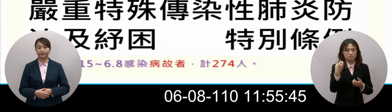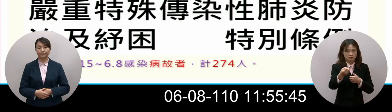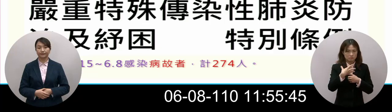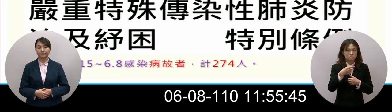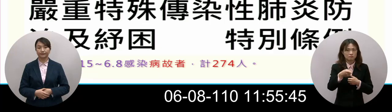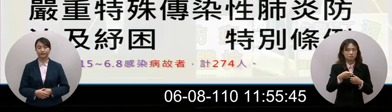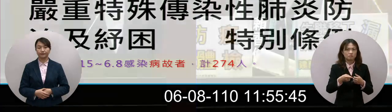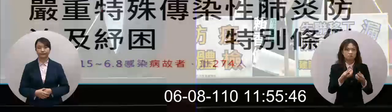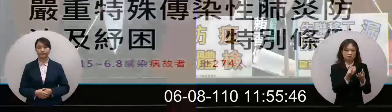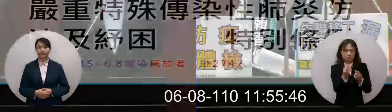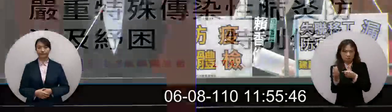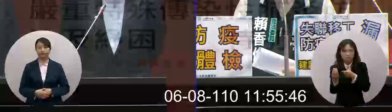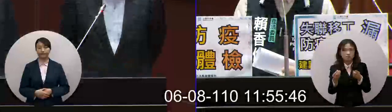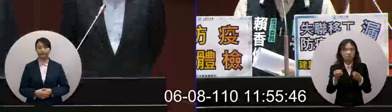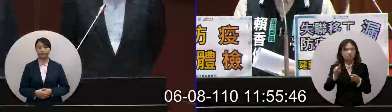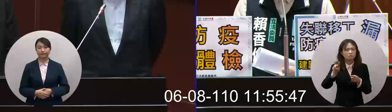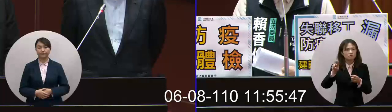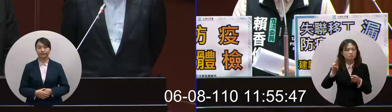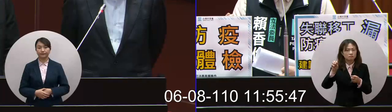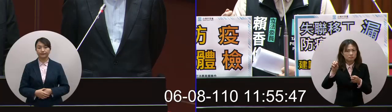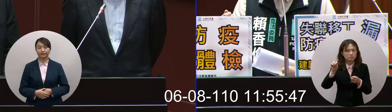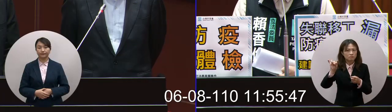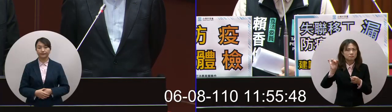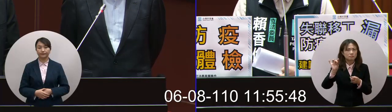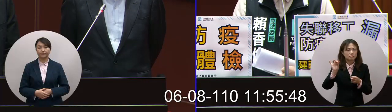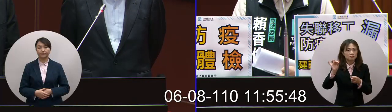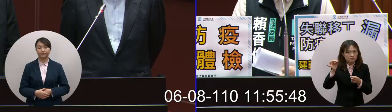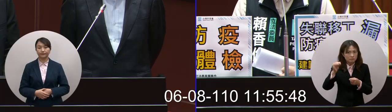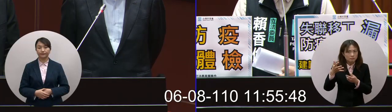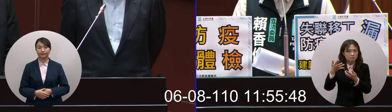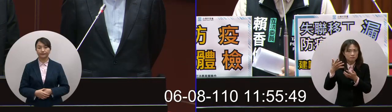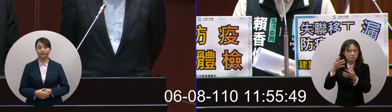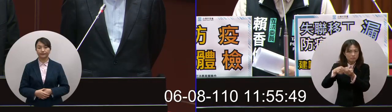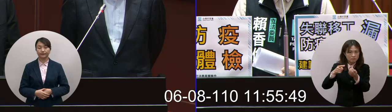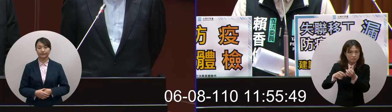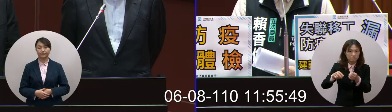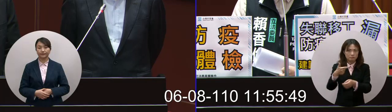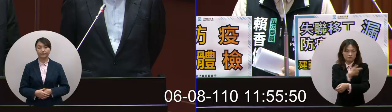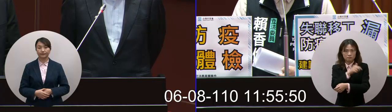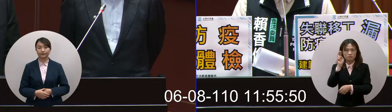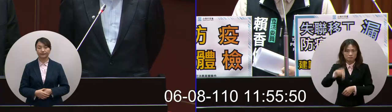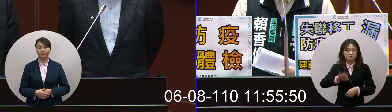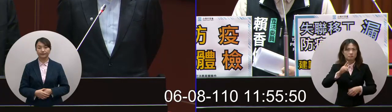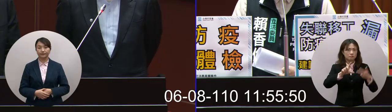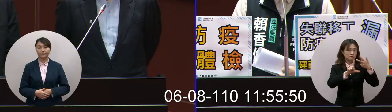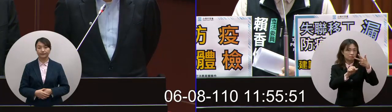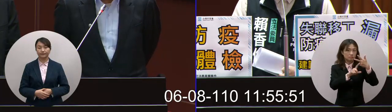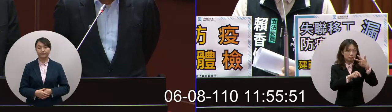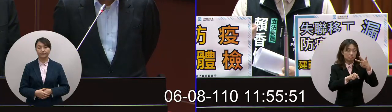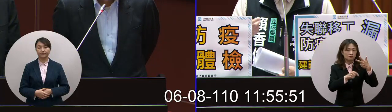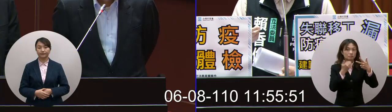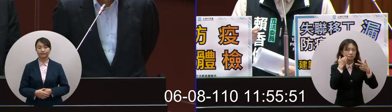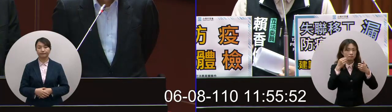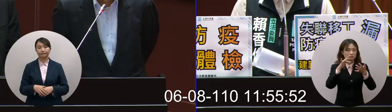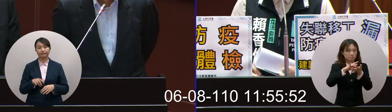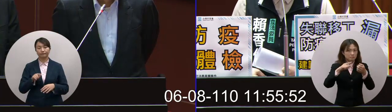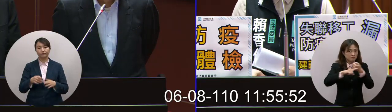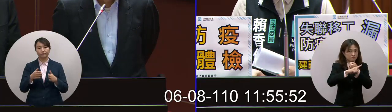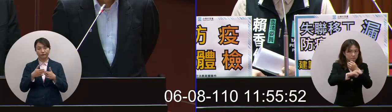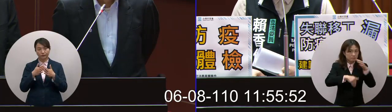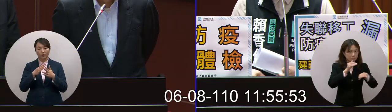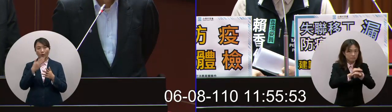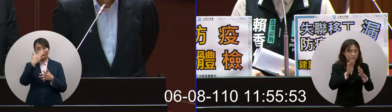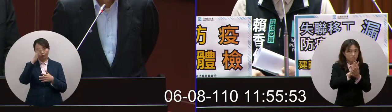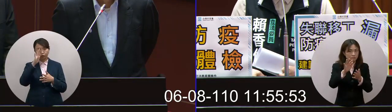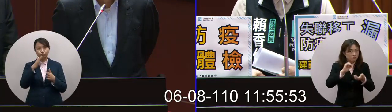100多万剂，这是我刚刚听到你们的回答的部分。但是7月能不能真的就照解盲之后， 他还是要成